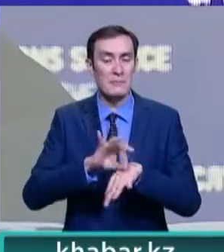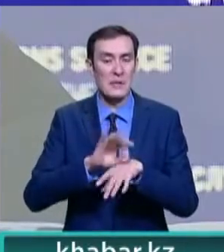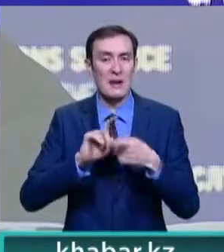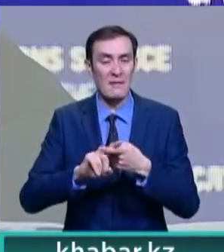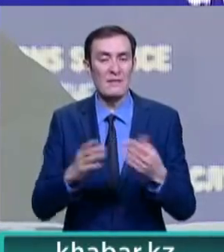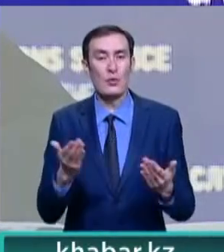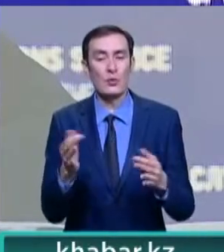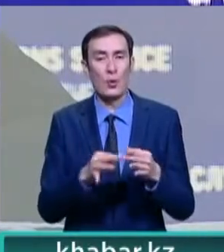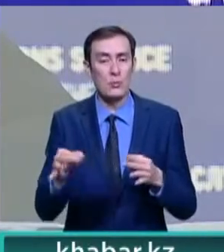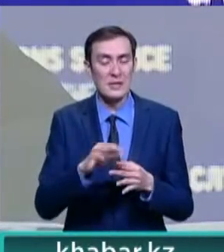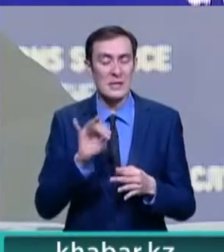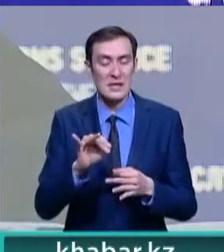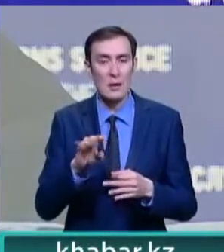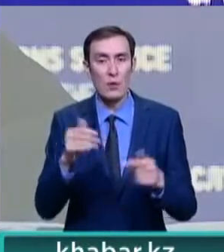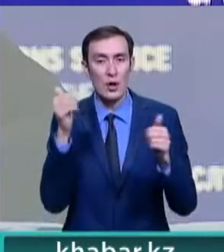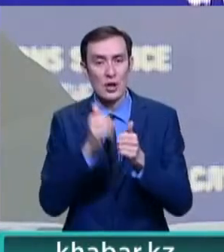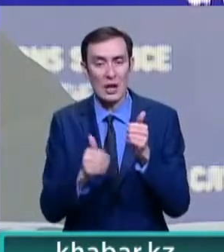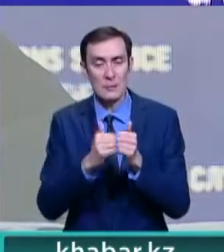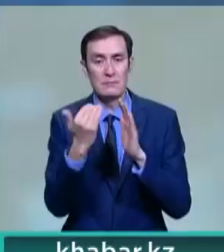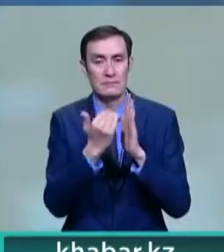конкретном регионе и по конкретным позициям.